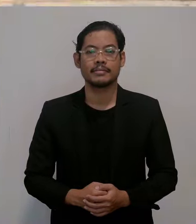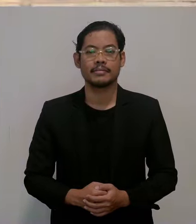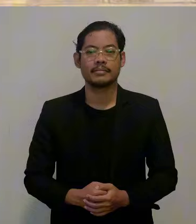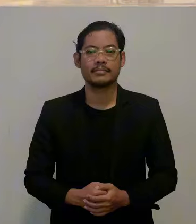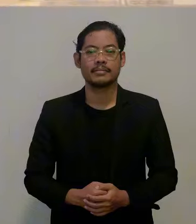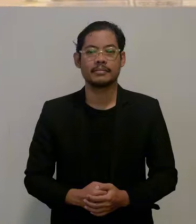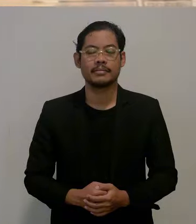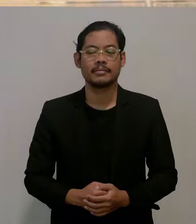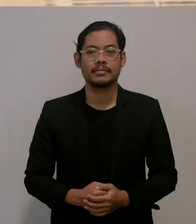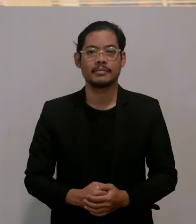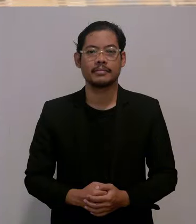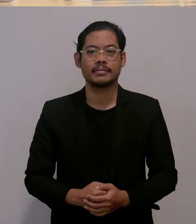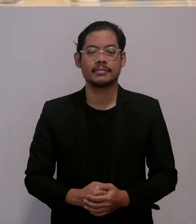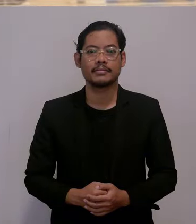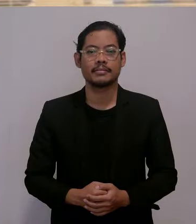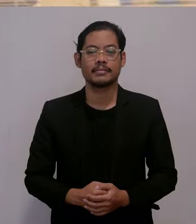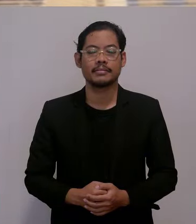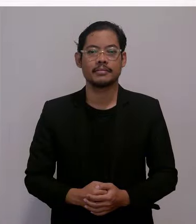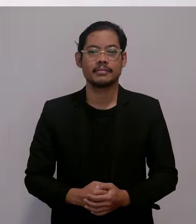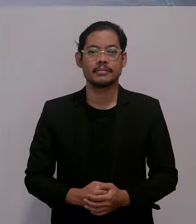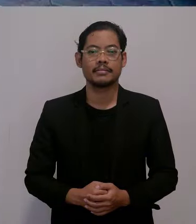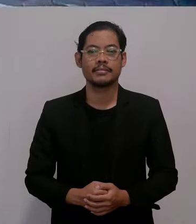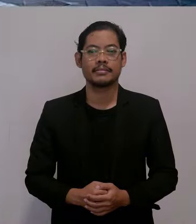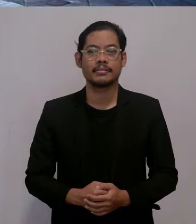3. Aplikasi seluler,